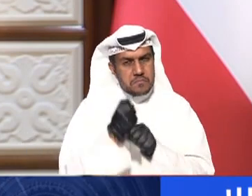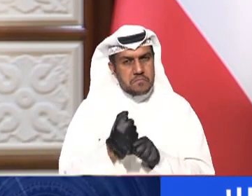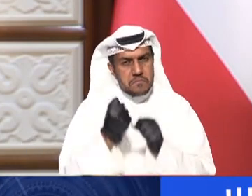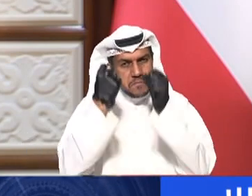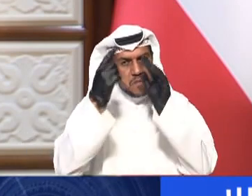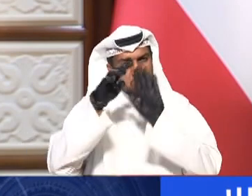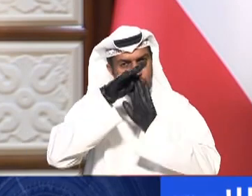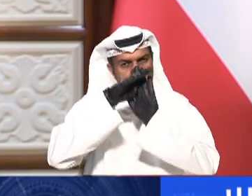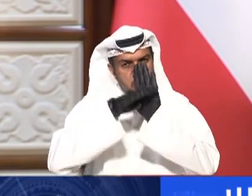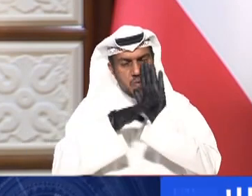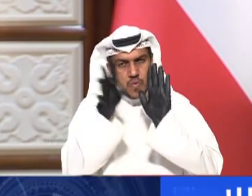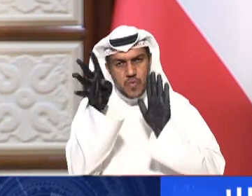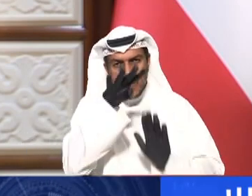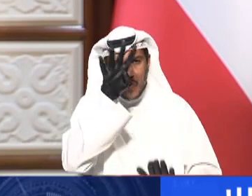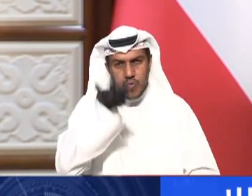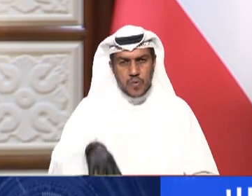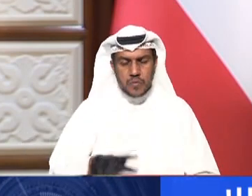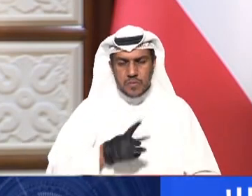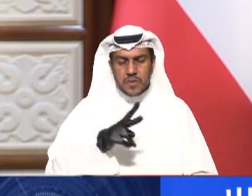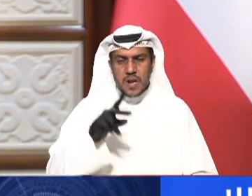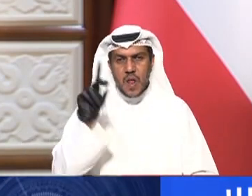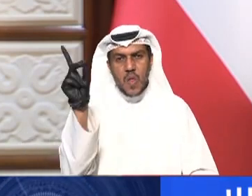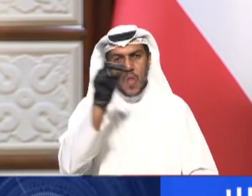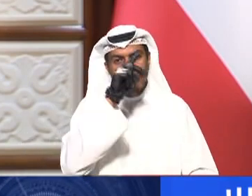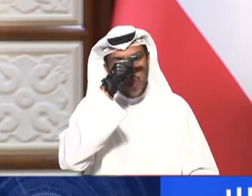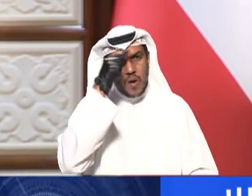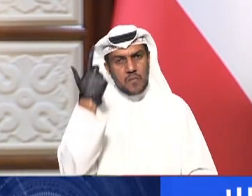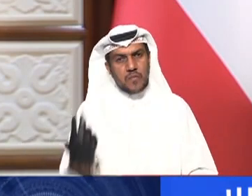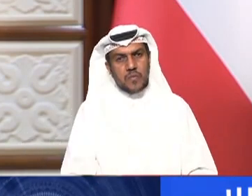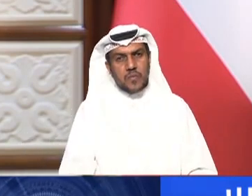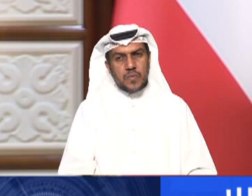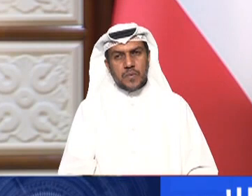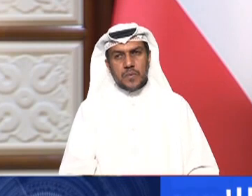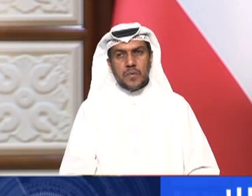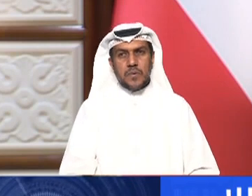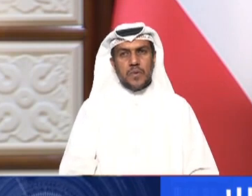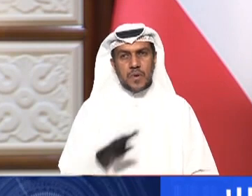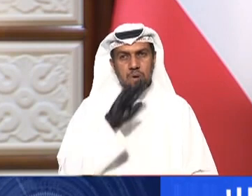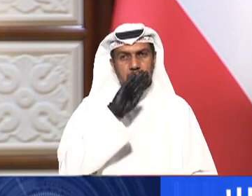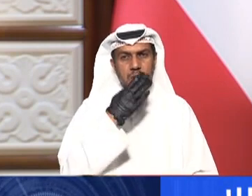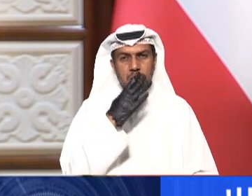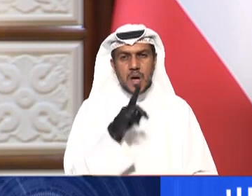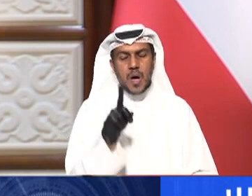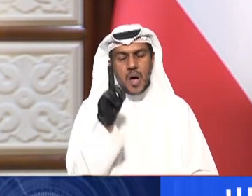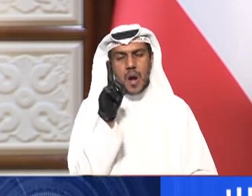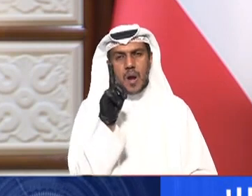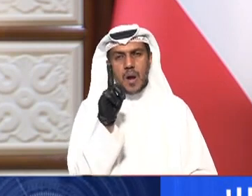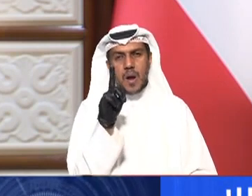والإعداد لمثل هذه الظروف كان